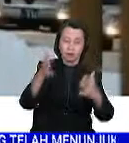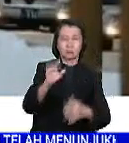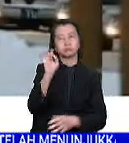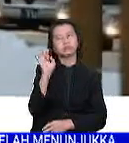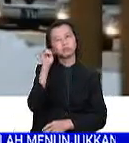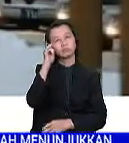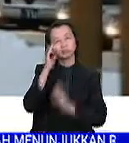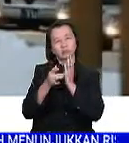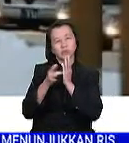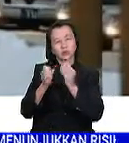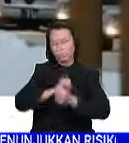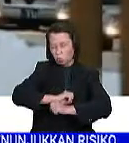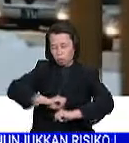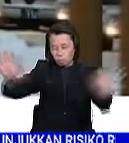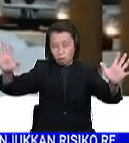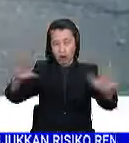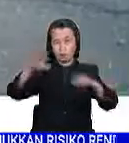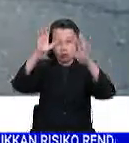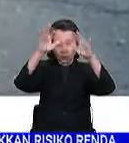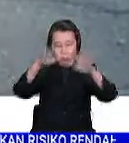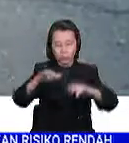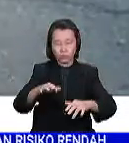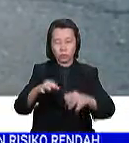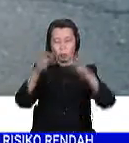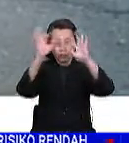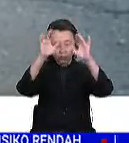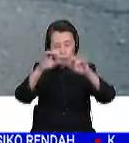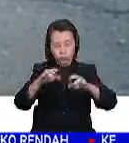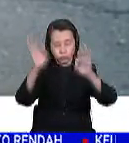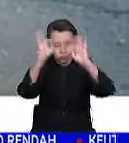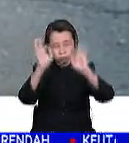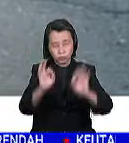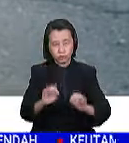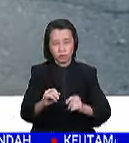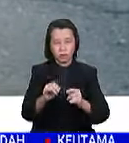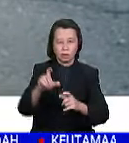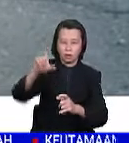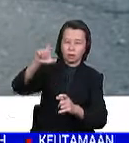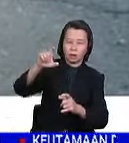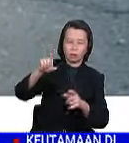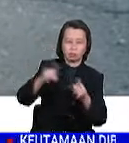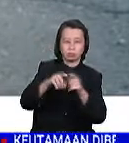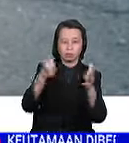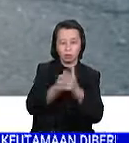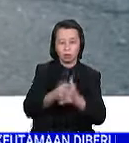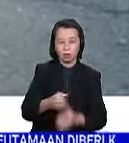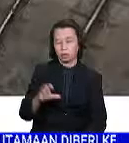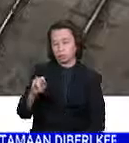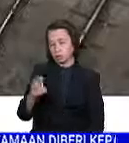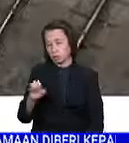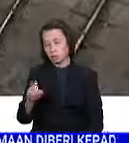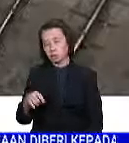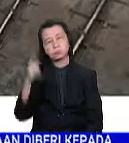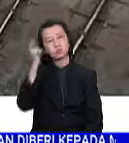teknologi buang salji dibina bagi mengatasi masalah akibat salji tebal seperti kemalangan. Sosetsu berfungsi